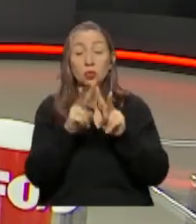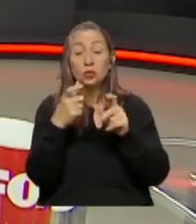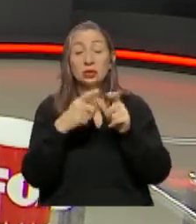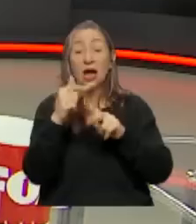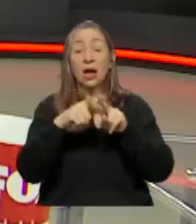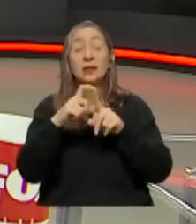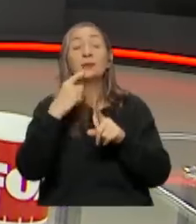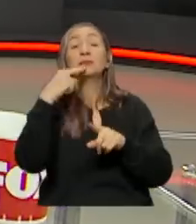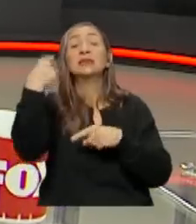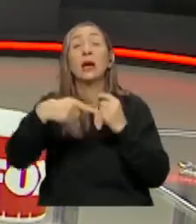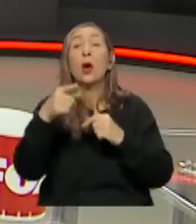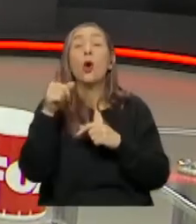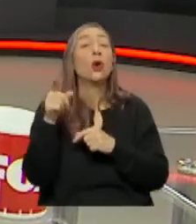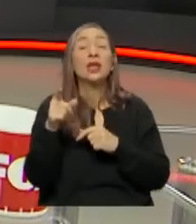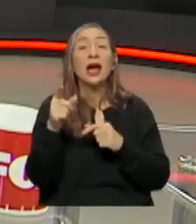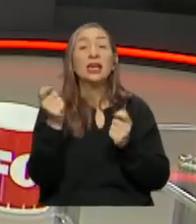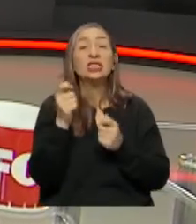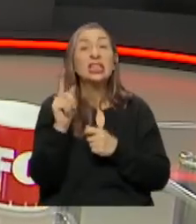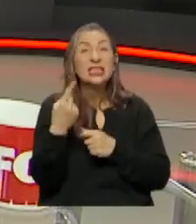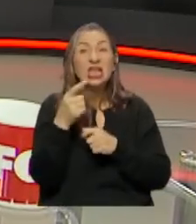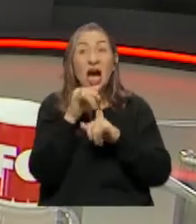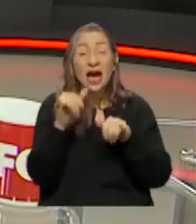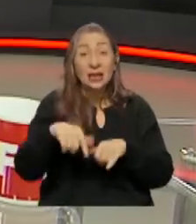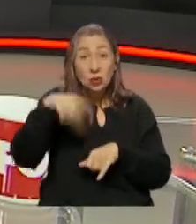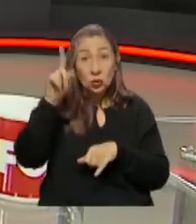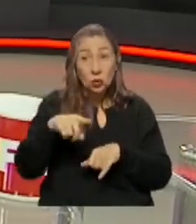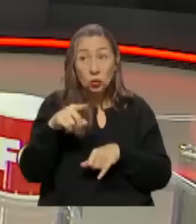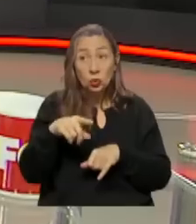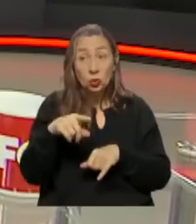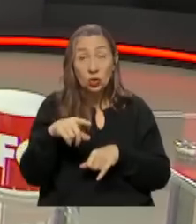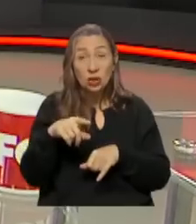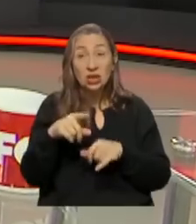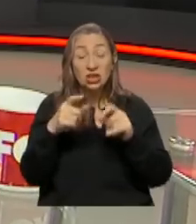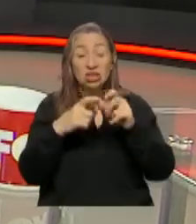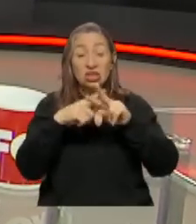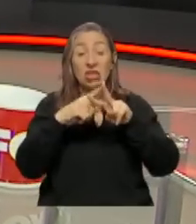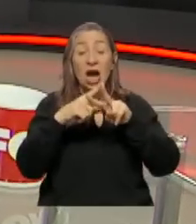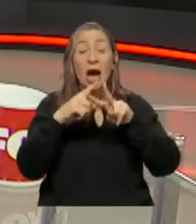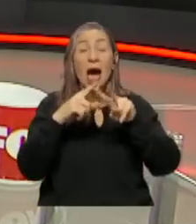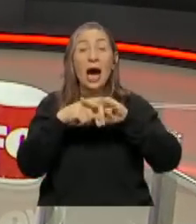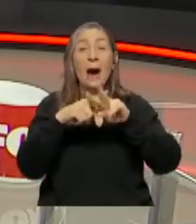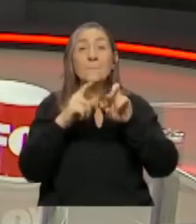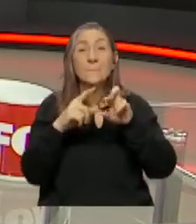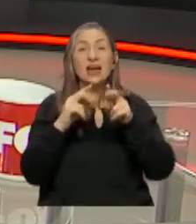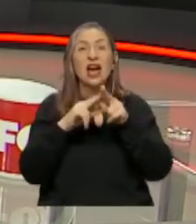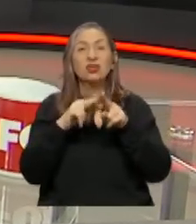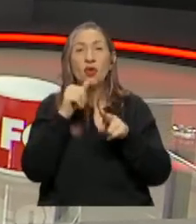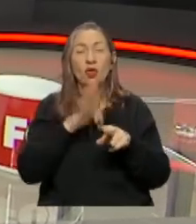diyor ki gelecek sene. O da işin ilginç tarafı aynı gün Şahap Kavcıoğlu Merkez Bankası